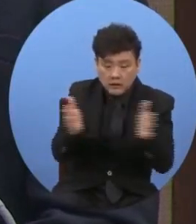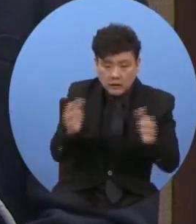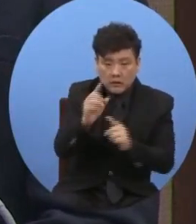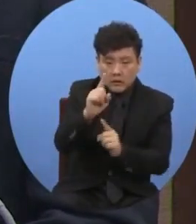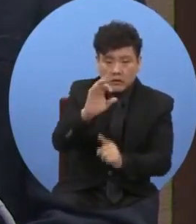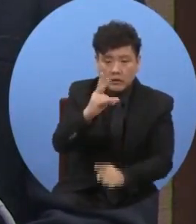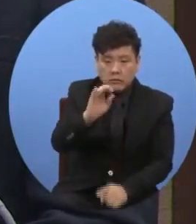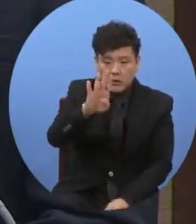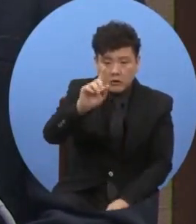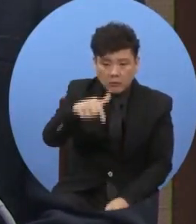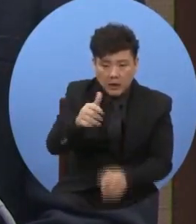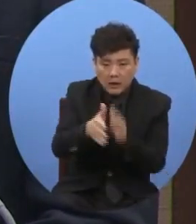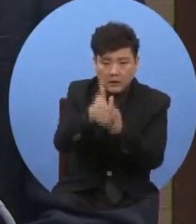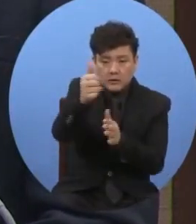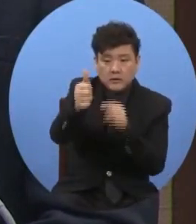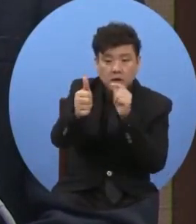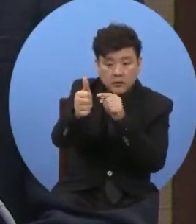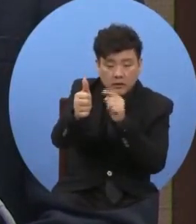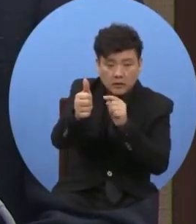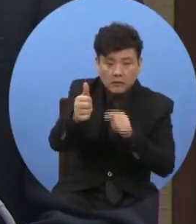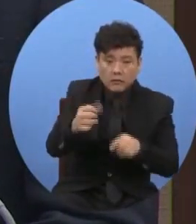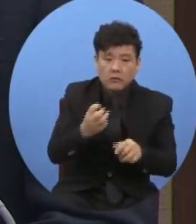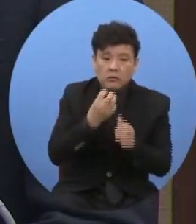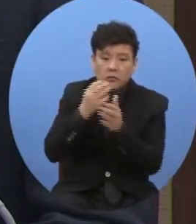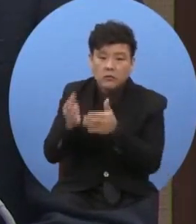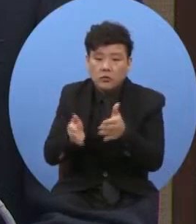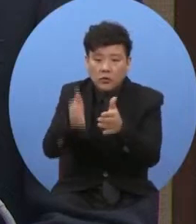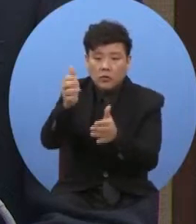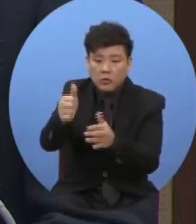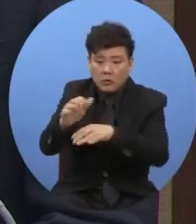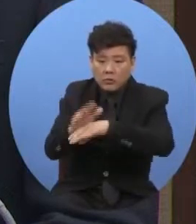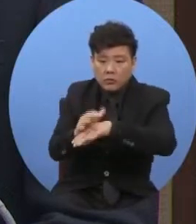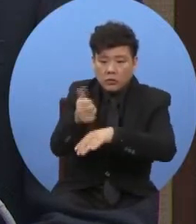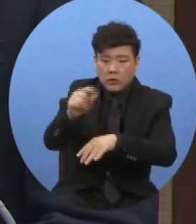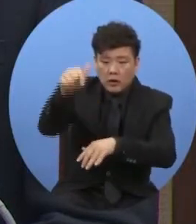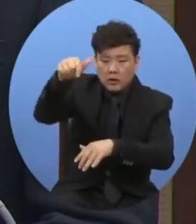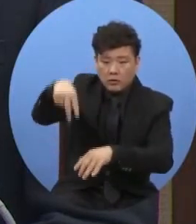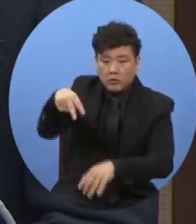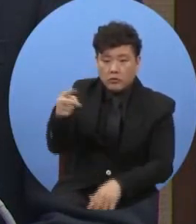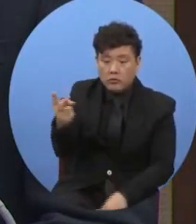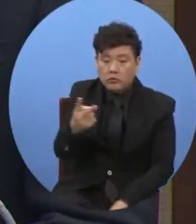시장님과 그때 당시에 이제 경기도 지사셨던 손학규 지사님의